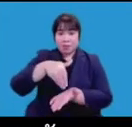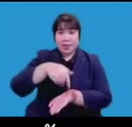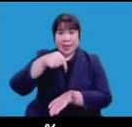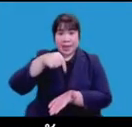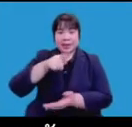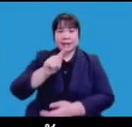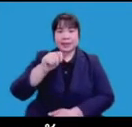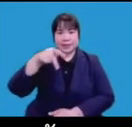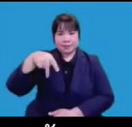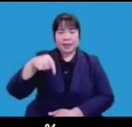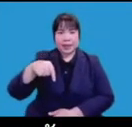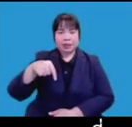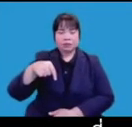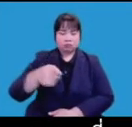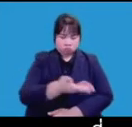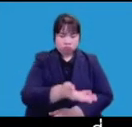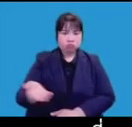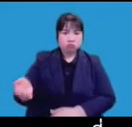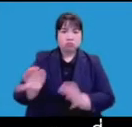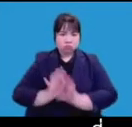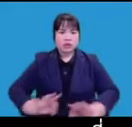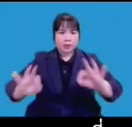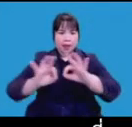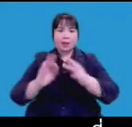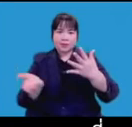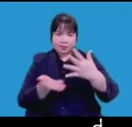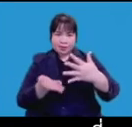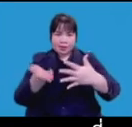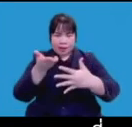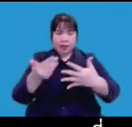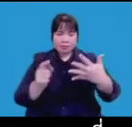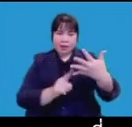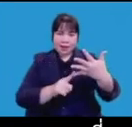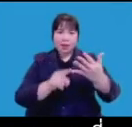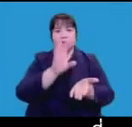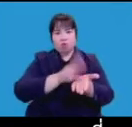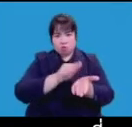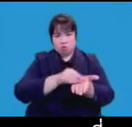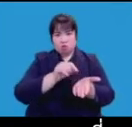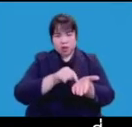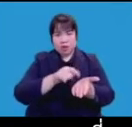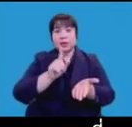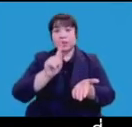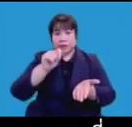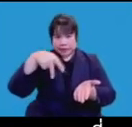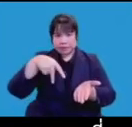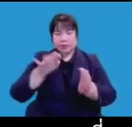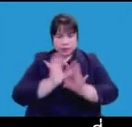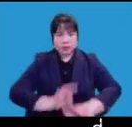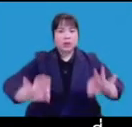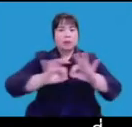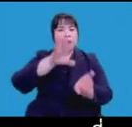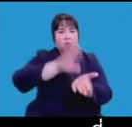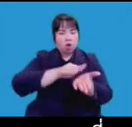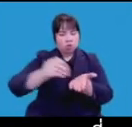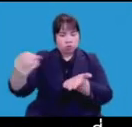องว่าทีมแบบเนี่ยทุกท่อนเนี่ยสำคัญหมดเลยนะครับท่อนแรกคือข้อมูลนะครับอนาคตของทีมแบบคือทำไงให้ข้อมูลเนี่ย